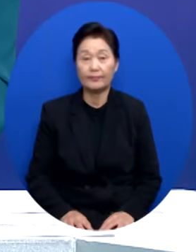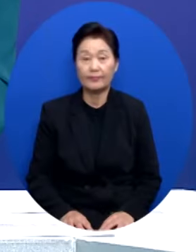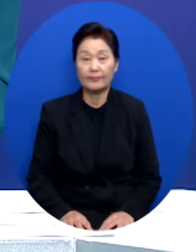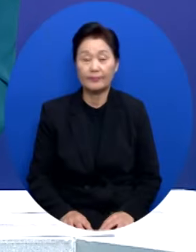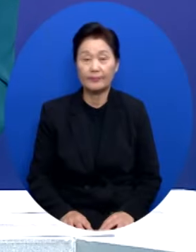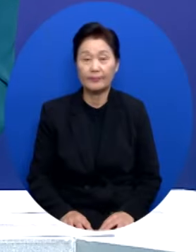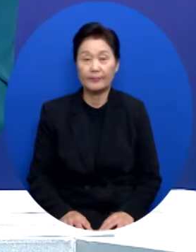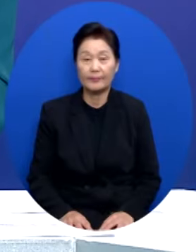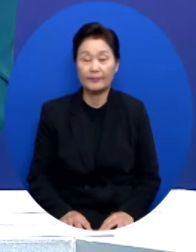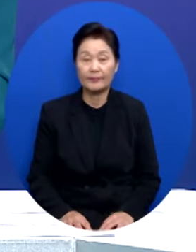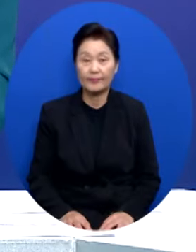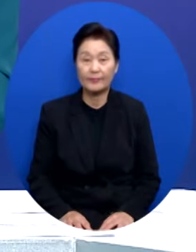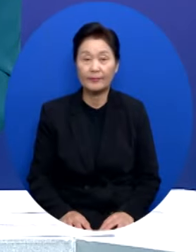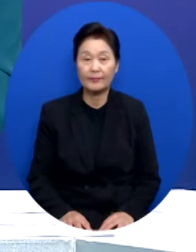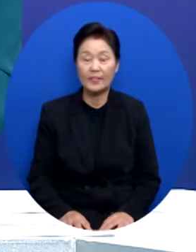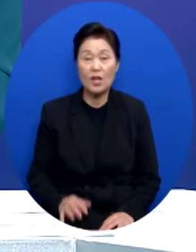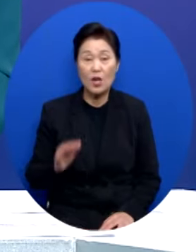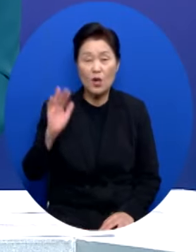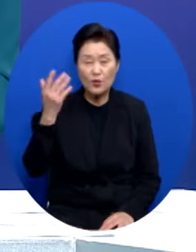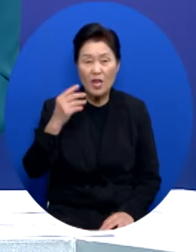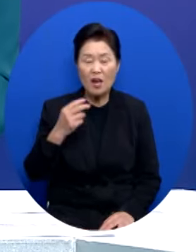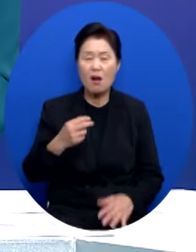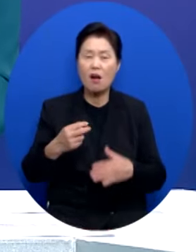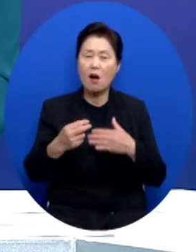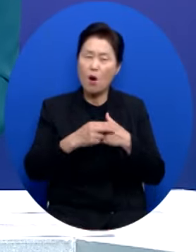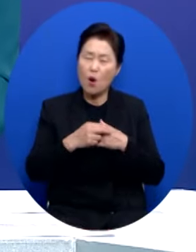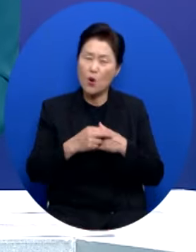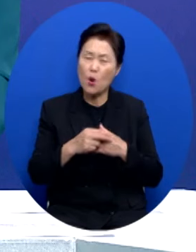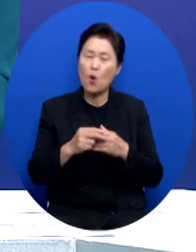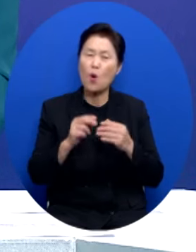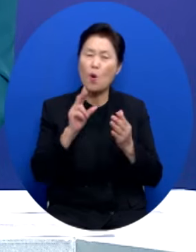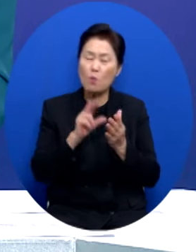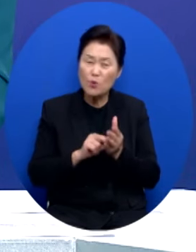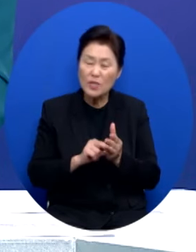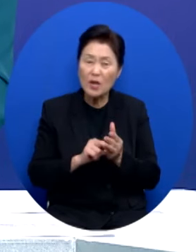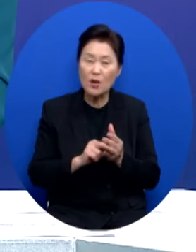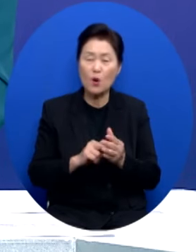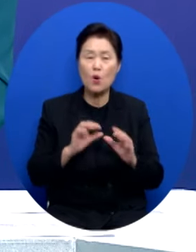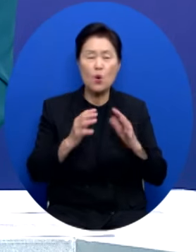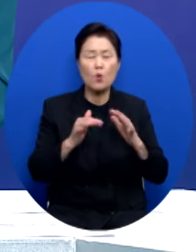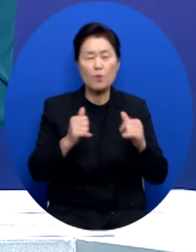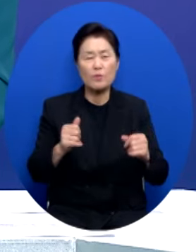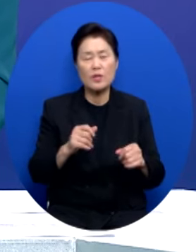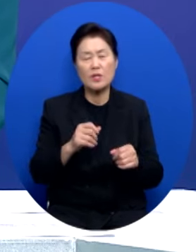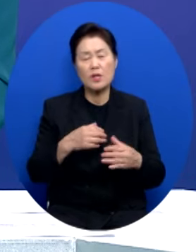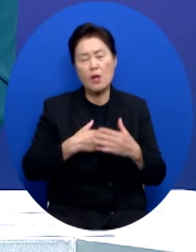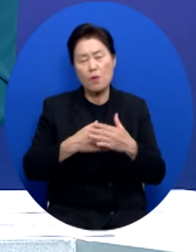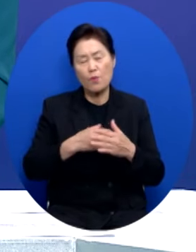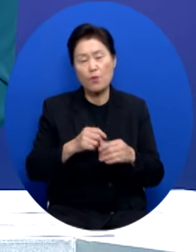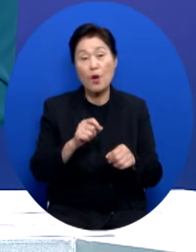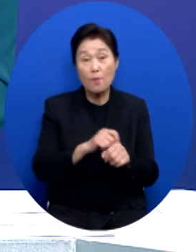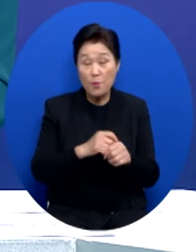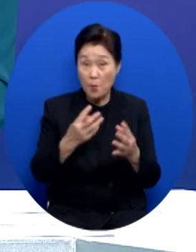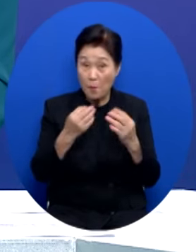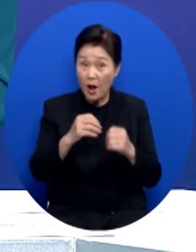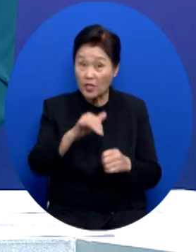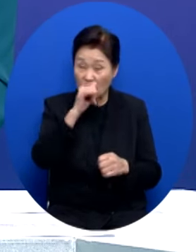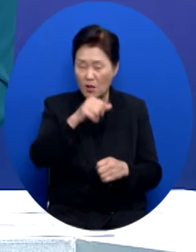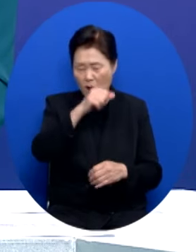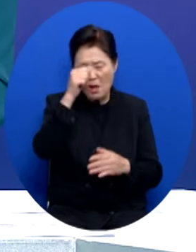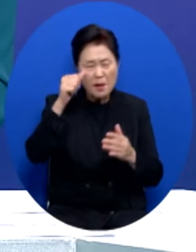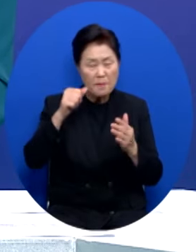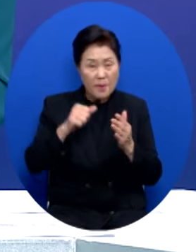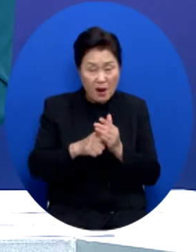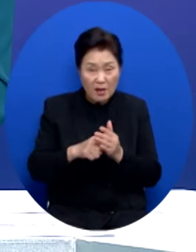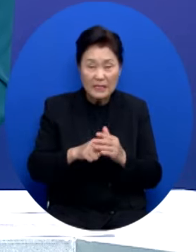각 지역별 소식입니다. 최근 들어 더 심해진 의료 대란으로 국민들의 불안과 불편은 더욱 커지고 있는데요. 평생을 지금